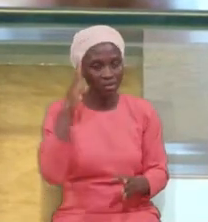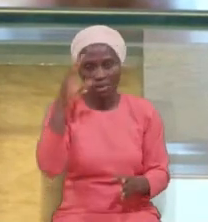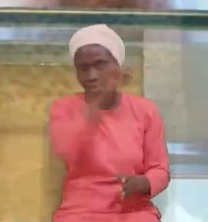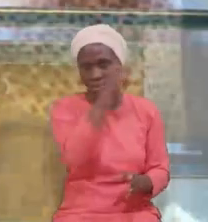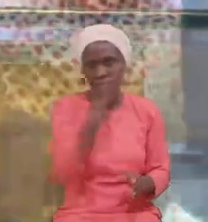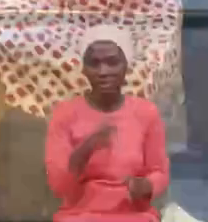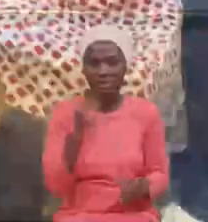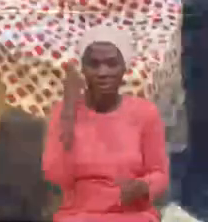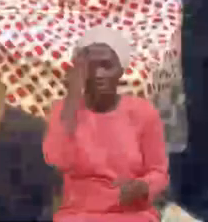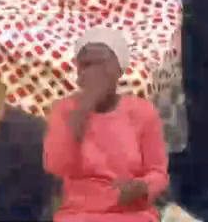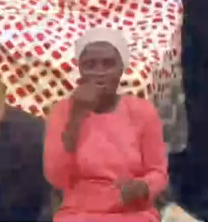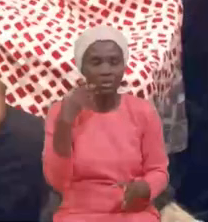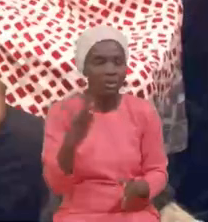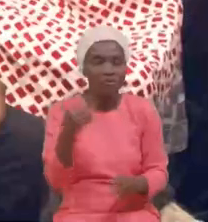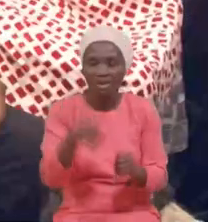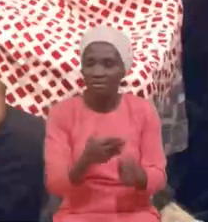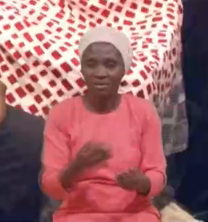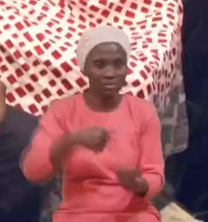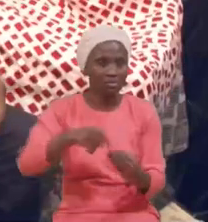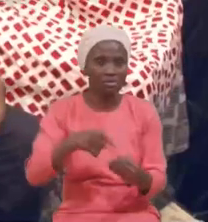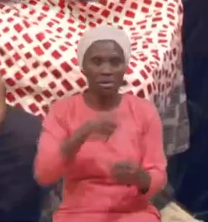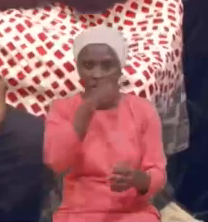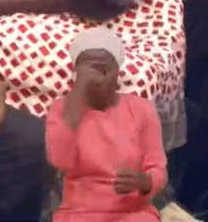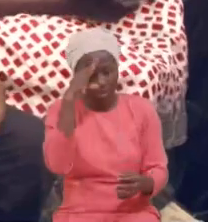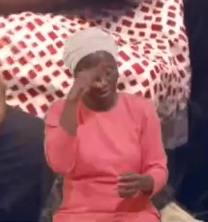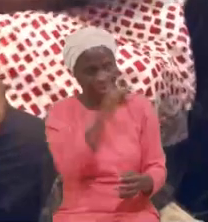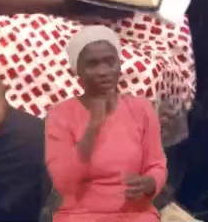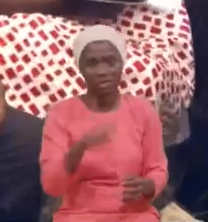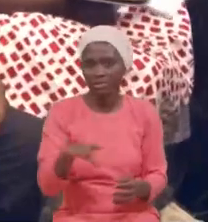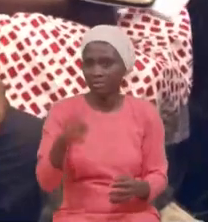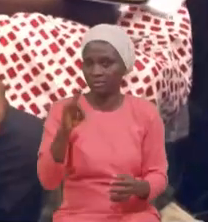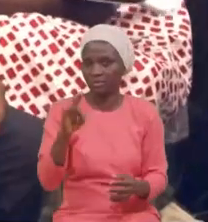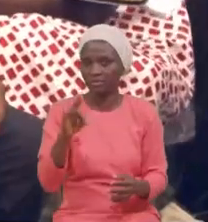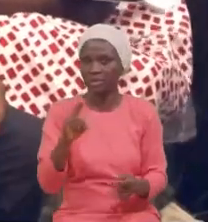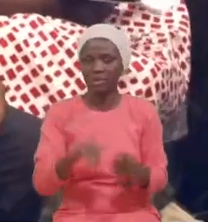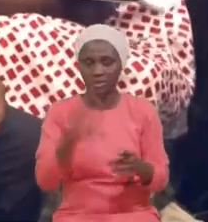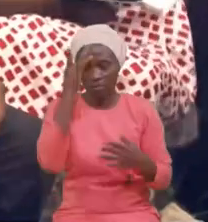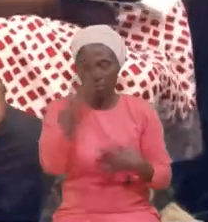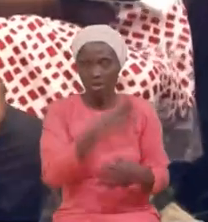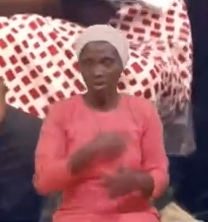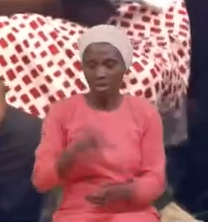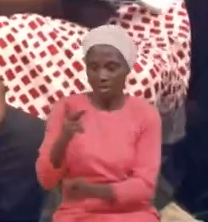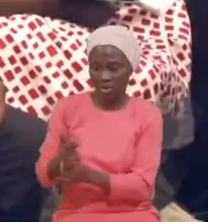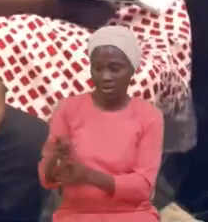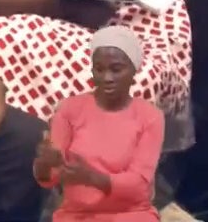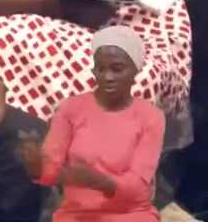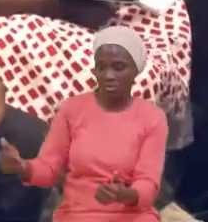va rater la beauté de tout ce qui est autour de lui, parce qu'il est mis en quarantaine quelque part